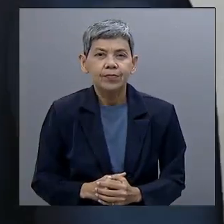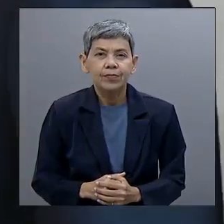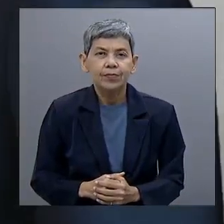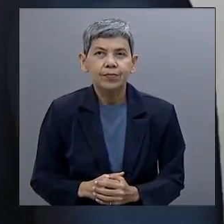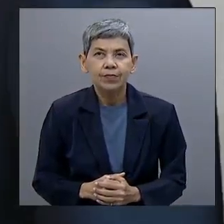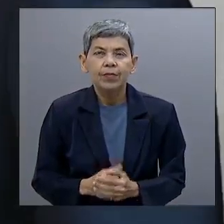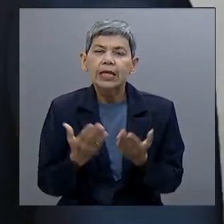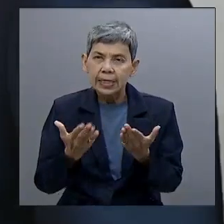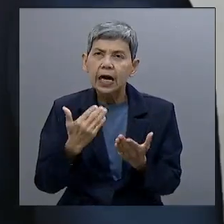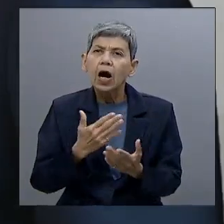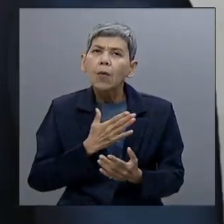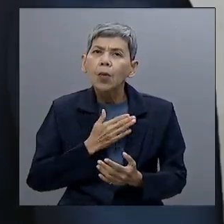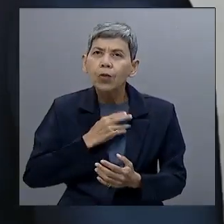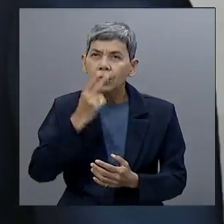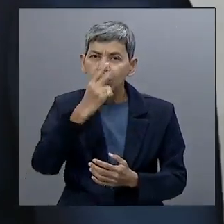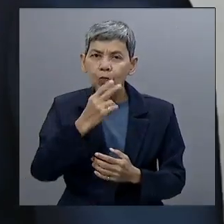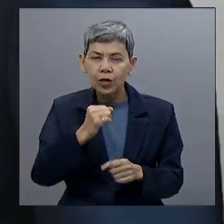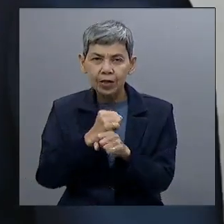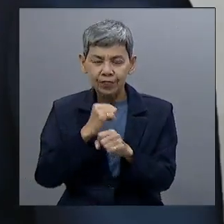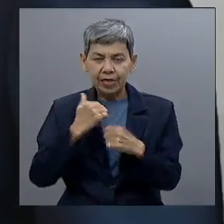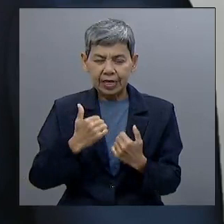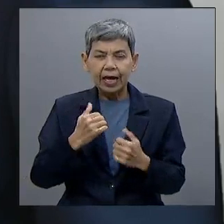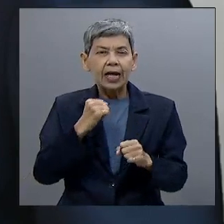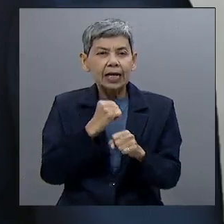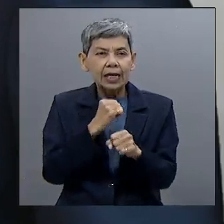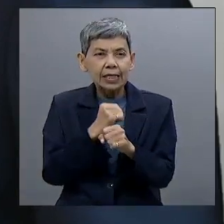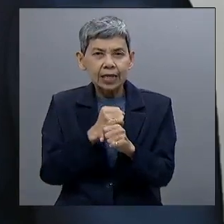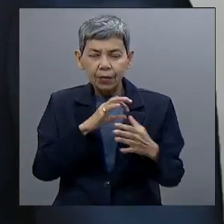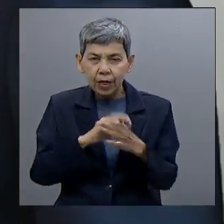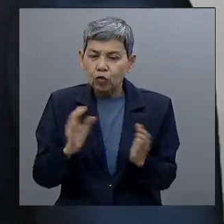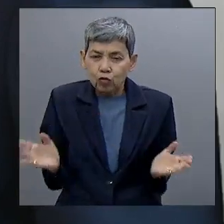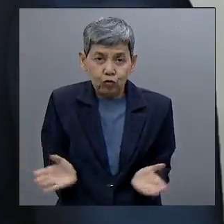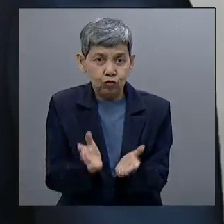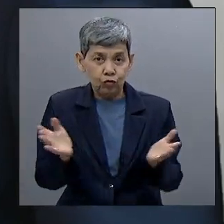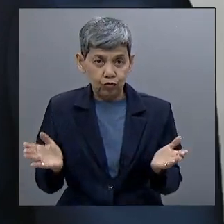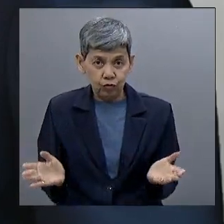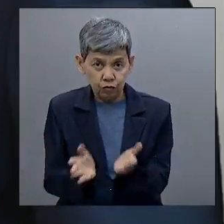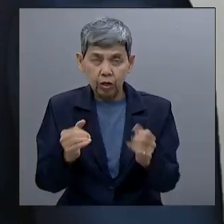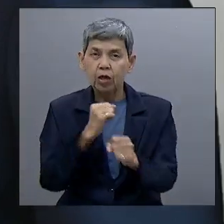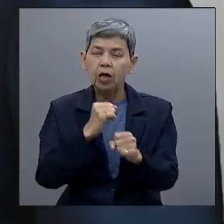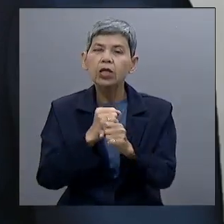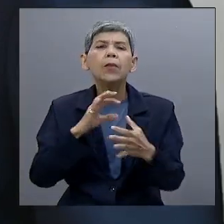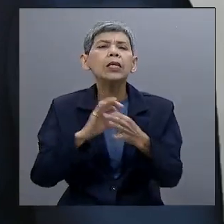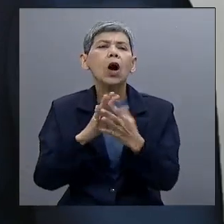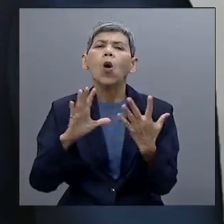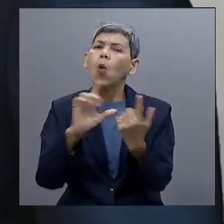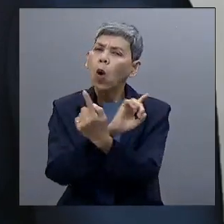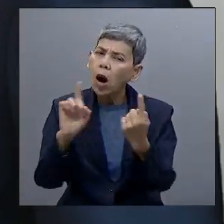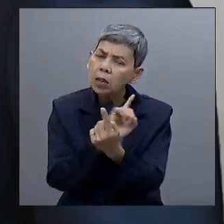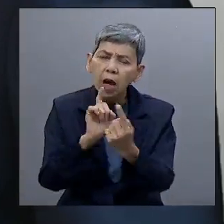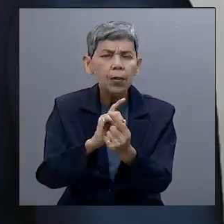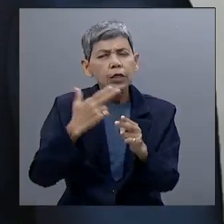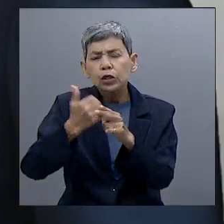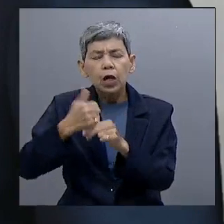ยังไงก็ดีอะผมมองว่าสิ่งที่ทำอยู่มันคือการส่งเสริมอุตสาหกรรมวัฒนธรรมหรือว่าเศรษฐกิจสร้างสรรค์แล้วแต่